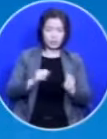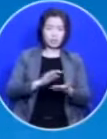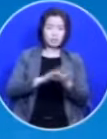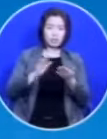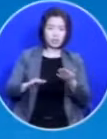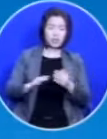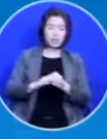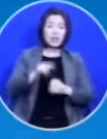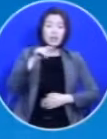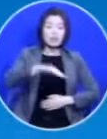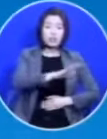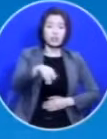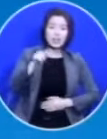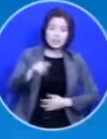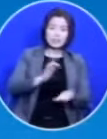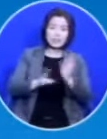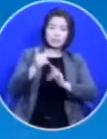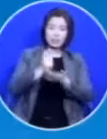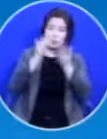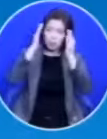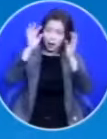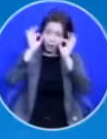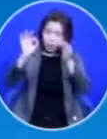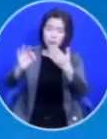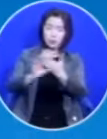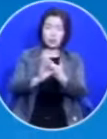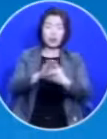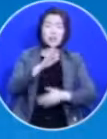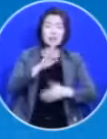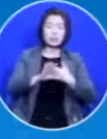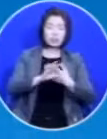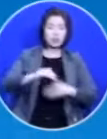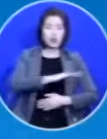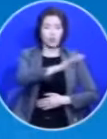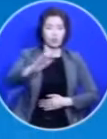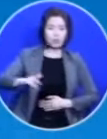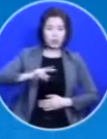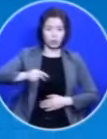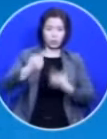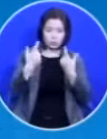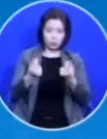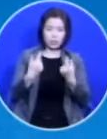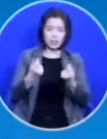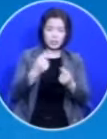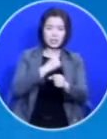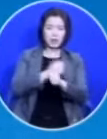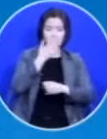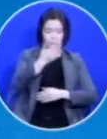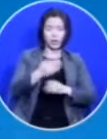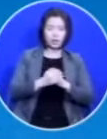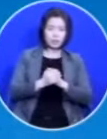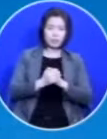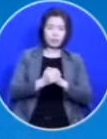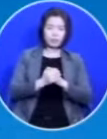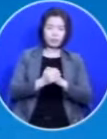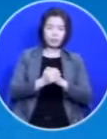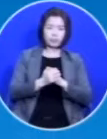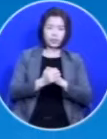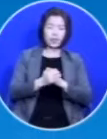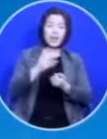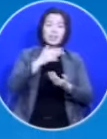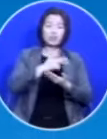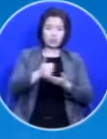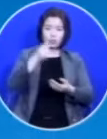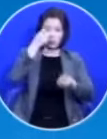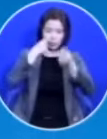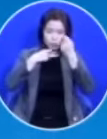예수님을 바라보면 그러면 우리도 똑같이 그렇게 하게 됩니다 주님의